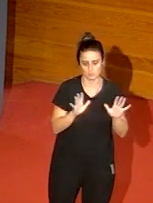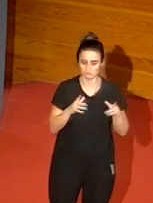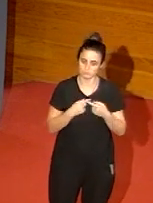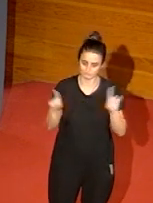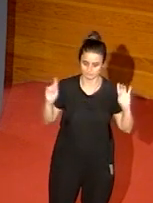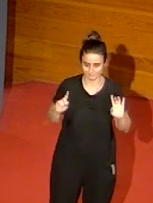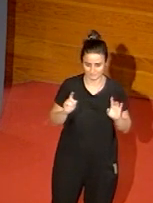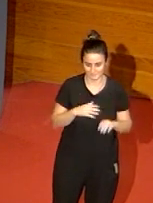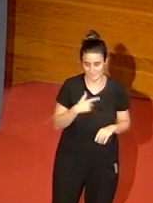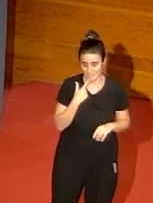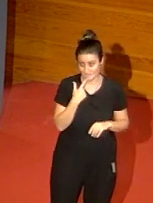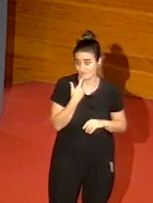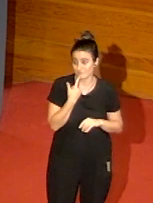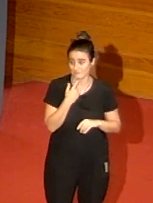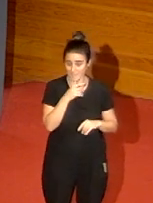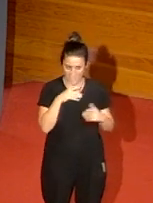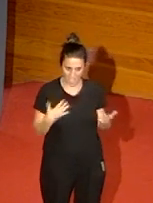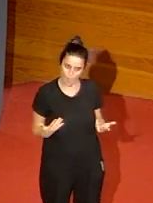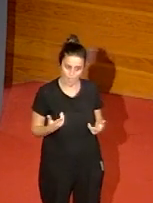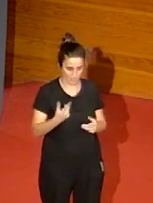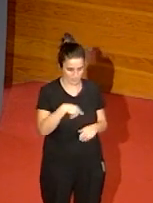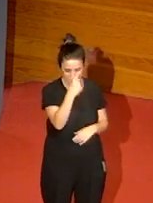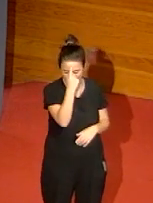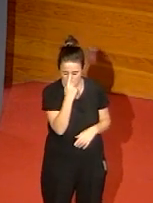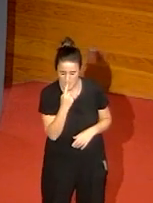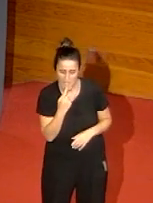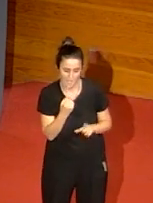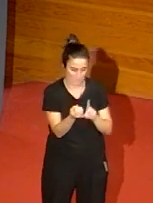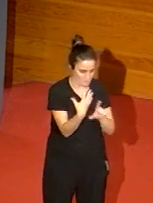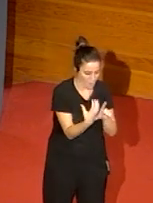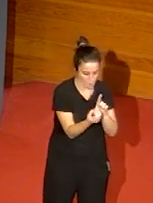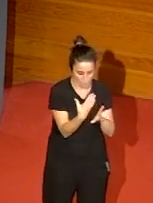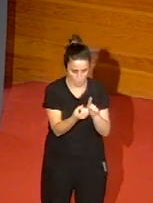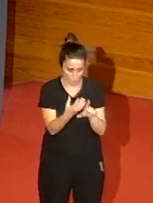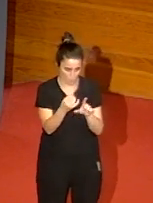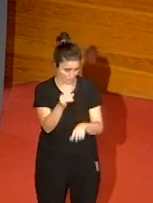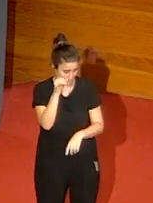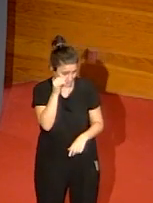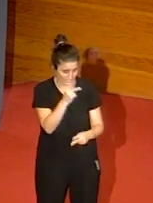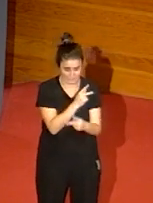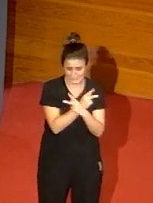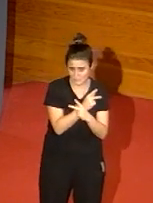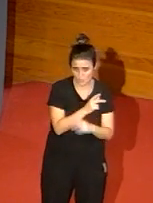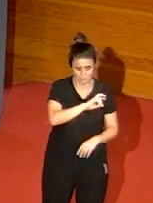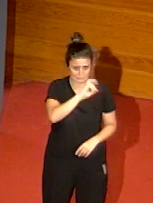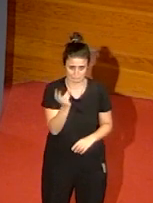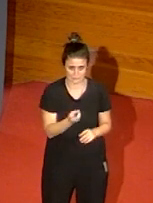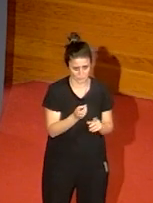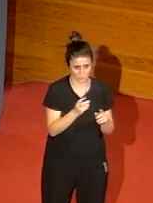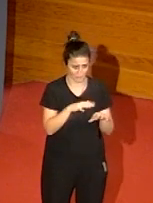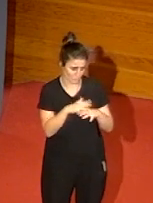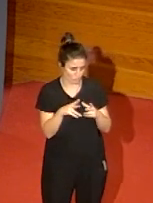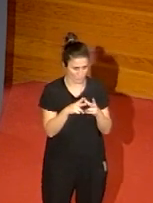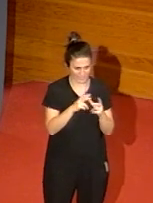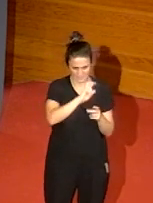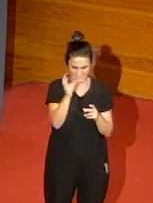Gaur egun gaude, irudiek bombardeatzen gaituzte, ez? Instagramen, TikToken, hainbat sare sozialetan,